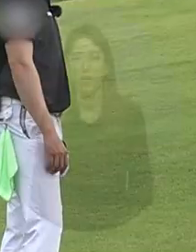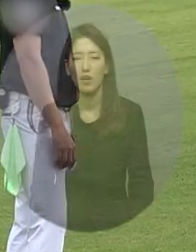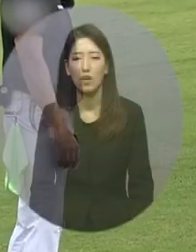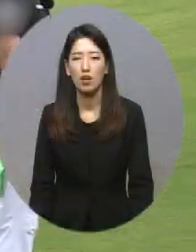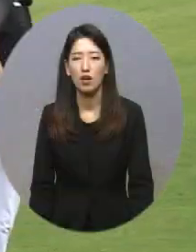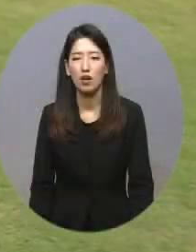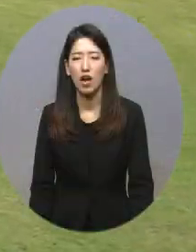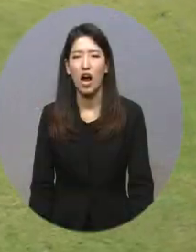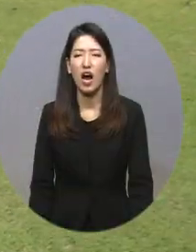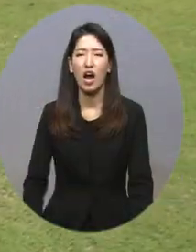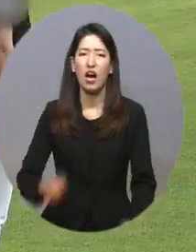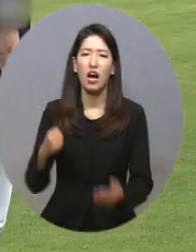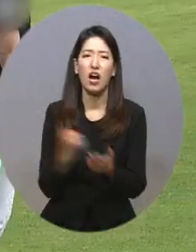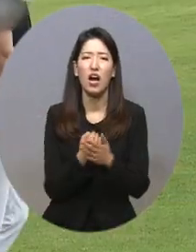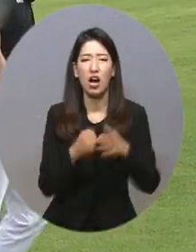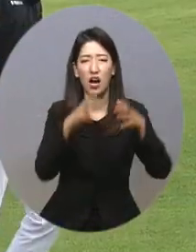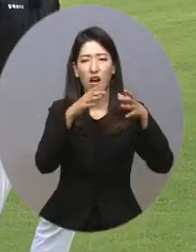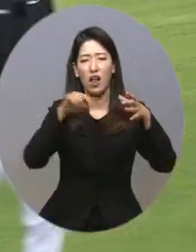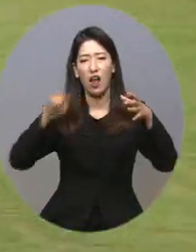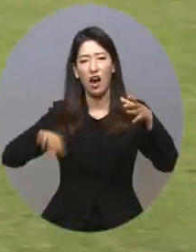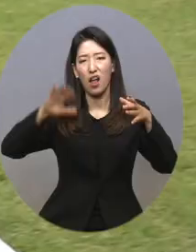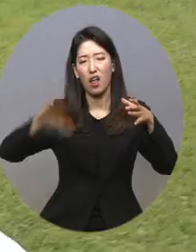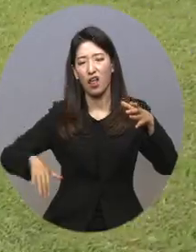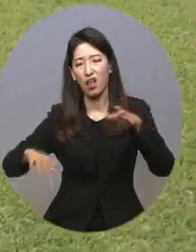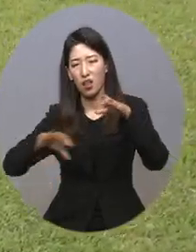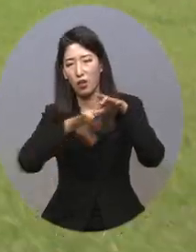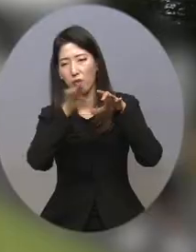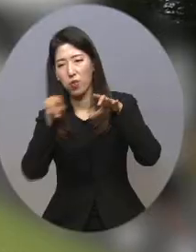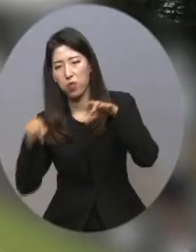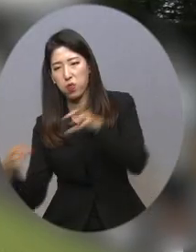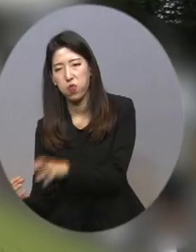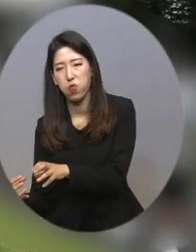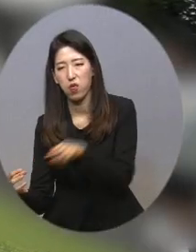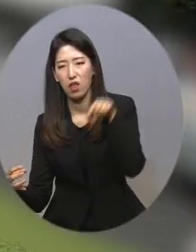펑커다 펑커. 아 이거 펑커. 아 펑커. 잘못 맞았어.